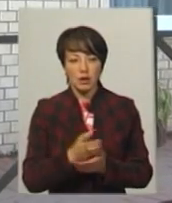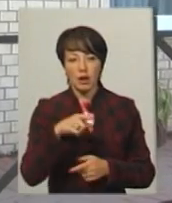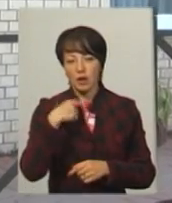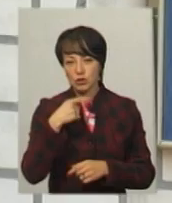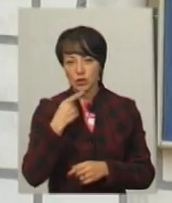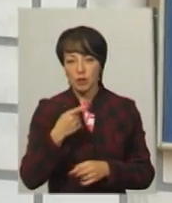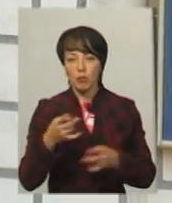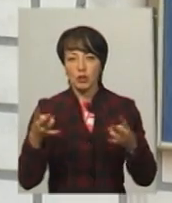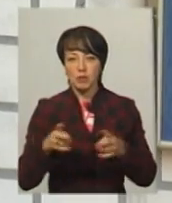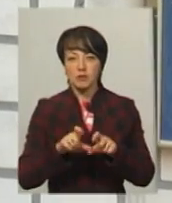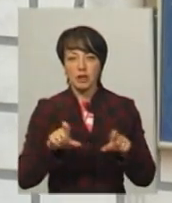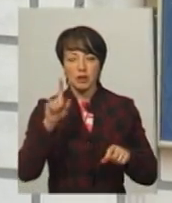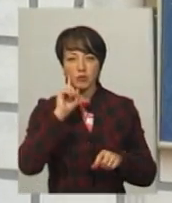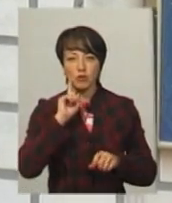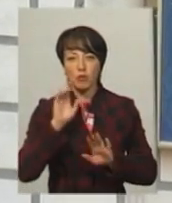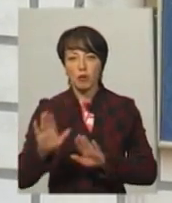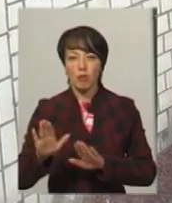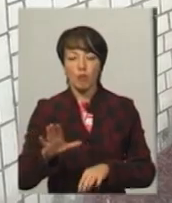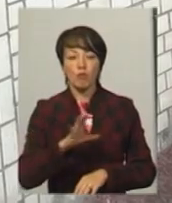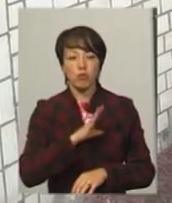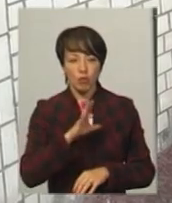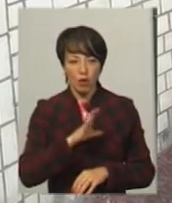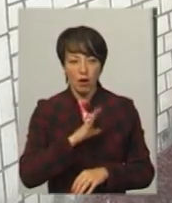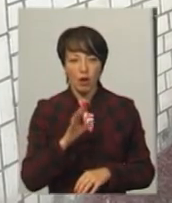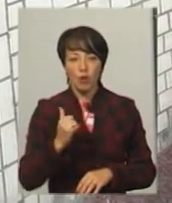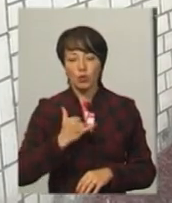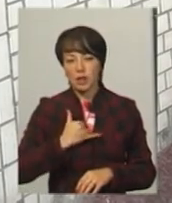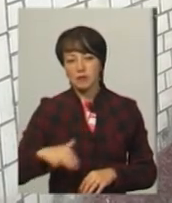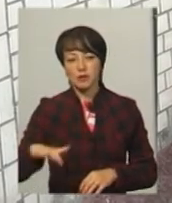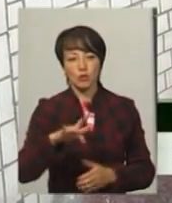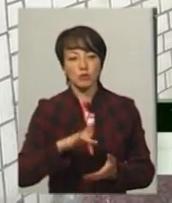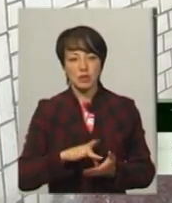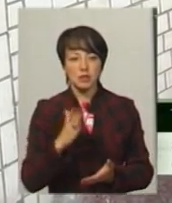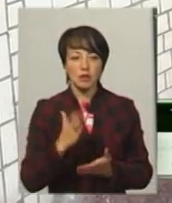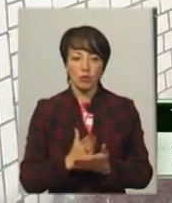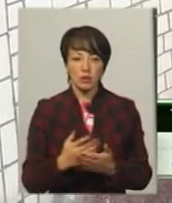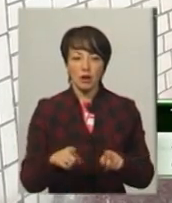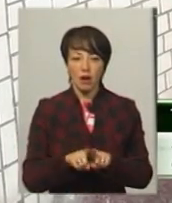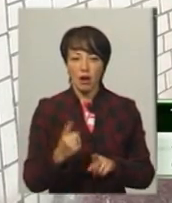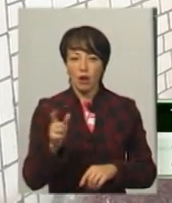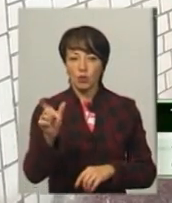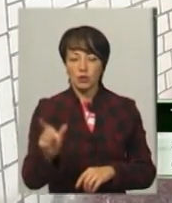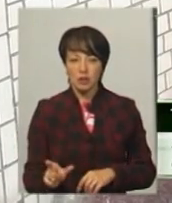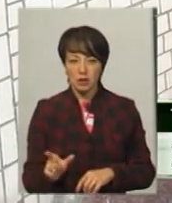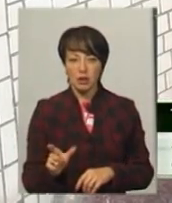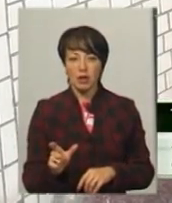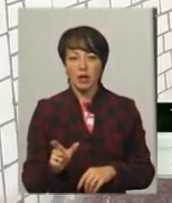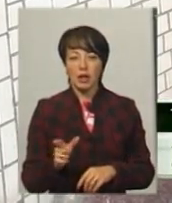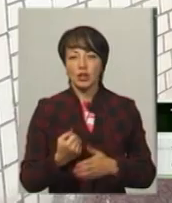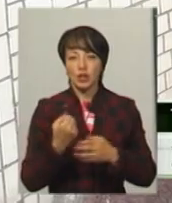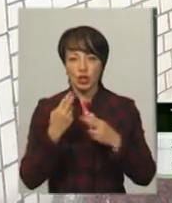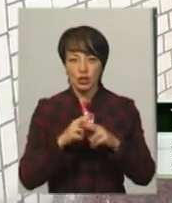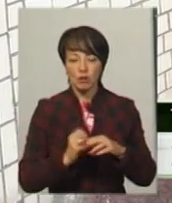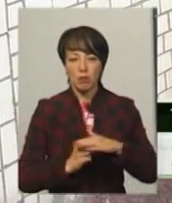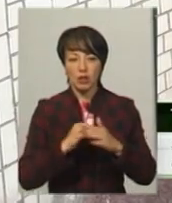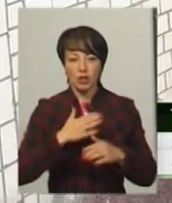каже, потреба в закладі тимчасового перебування була. У нас в територіальному центрі знаходилася така людина, хоча матеріально-технічна база